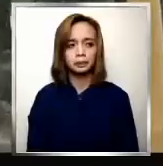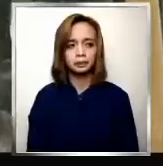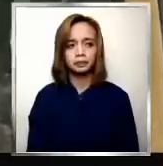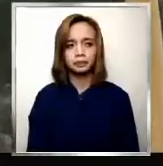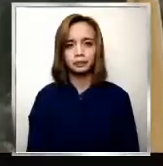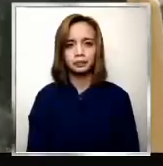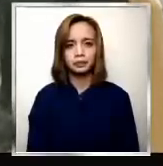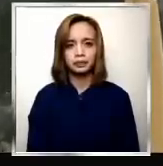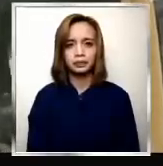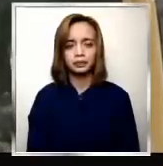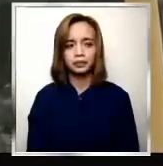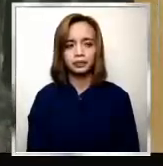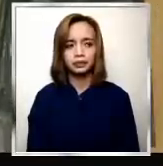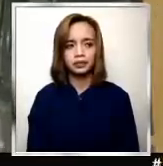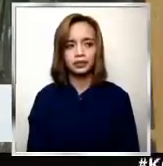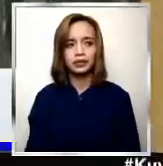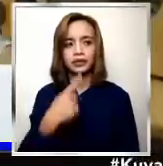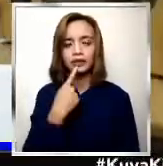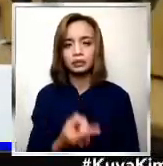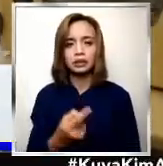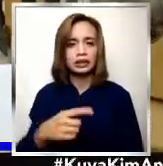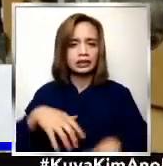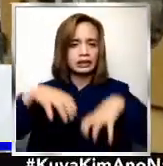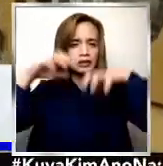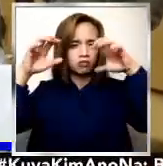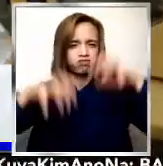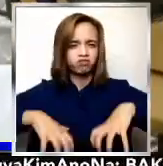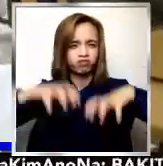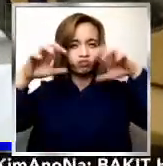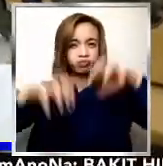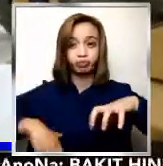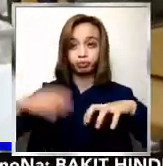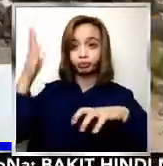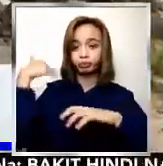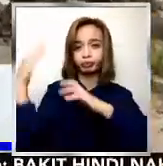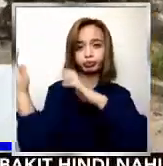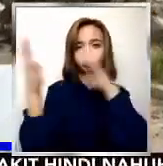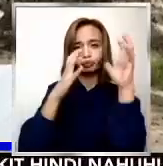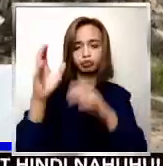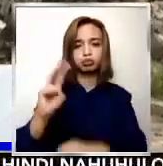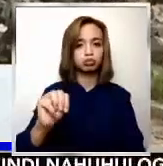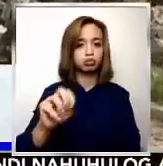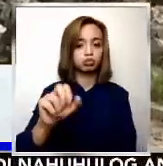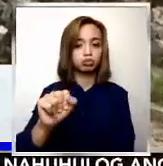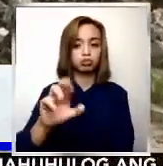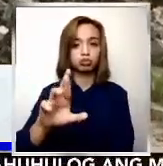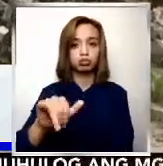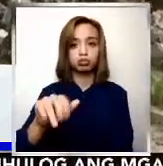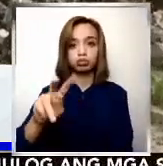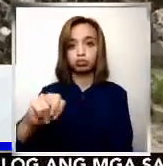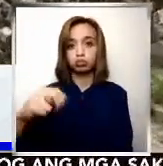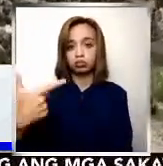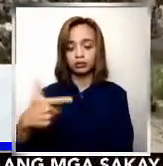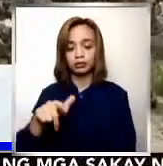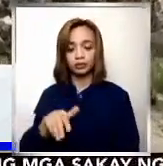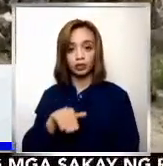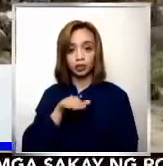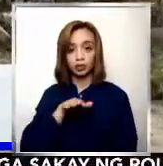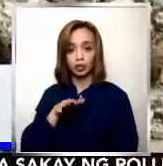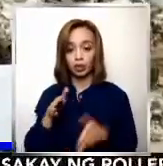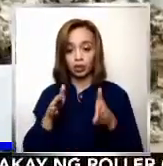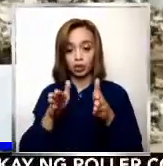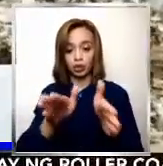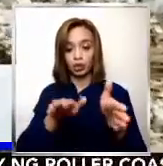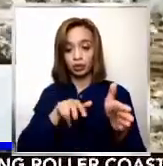Dahil sa malakas na ulan dulot ng Bagyong Maring, ang daanan papuntang barangay Bagong sa Sablan,